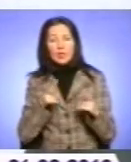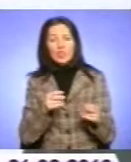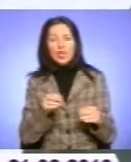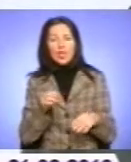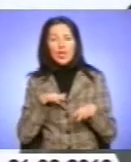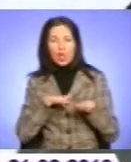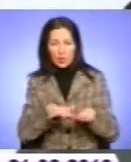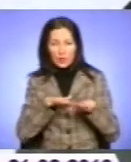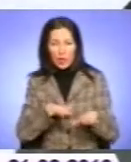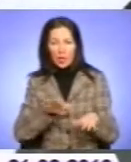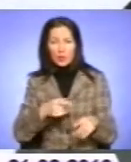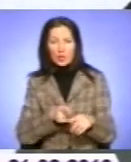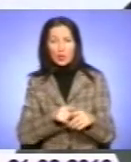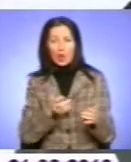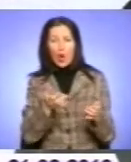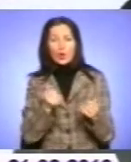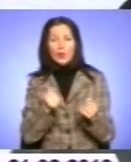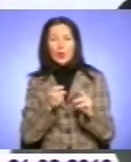того отримують теж свідоцтво про